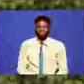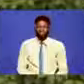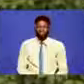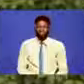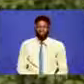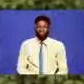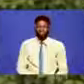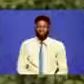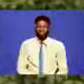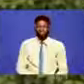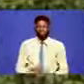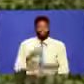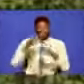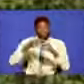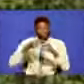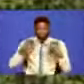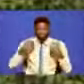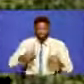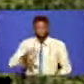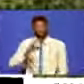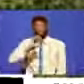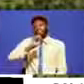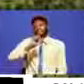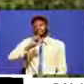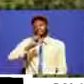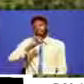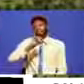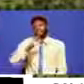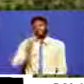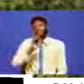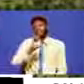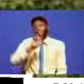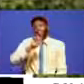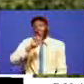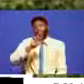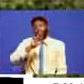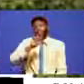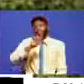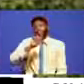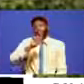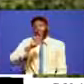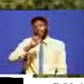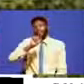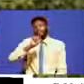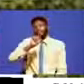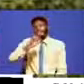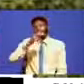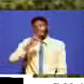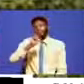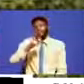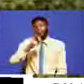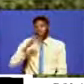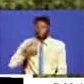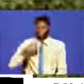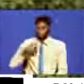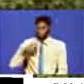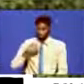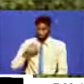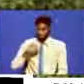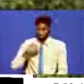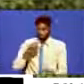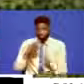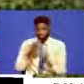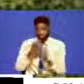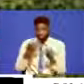Kwa majina naitwa Sali Ramadhani. Mimi ni mkazi wa Nairobi na mzaliwa wa Pumwani.